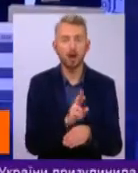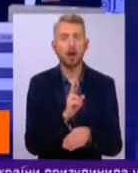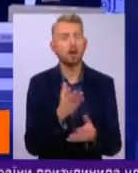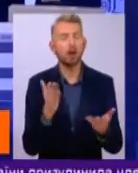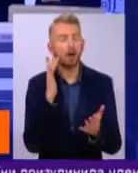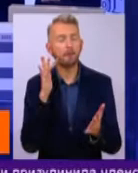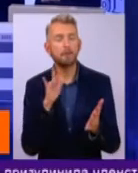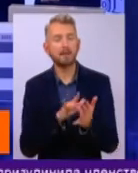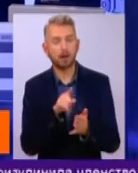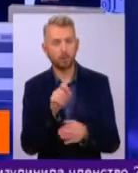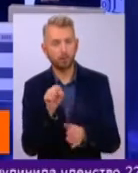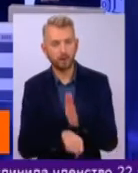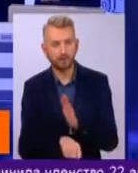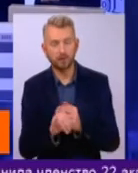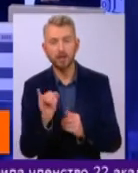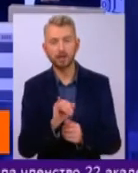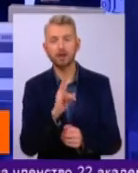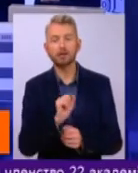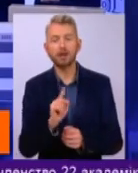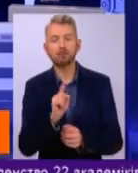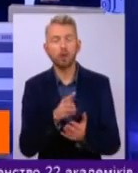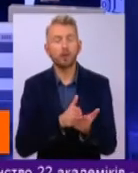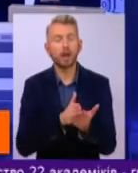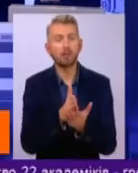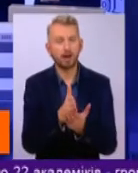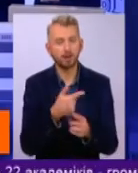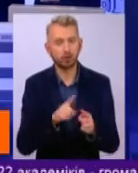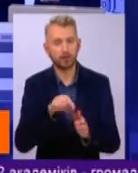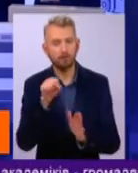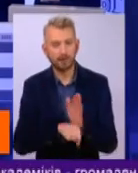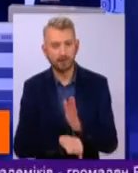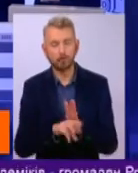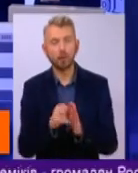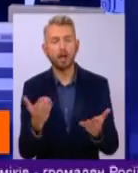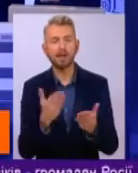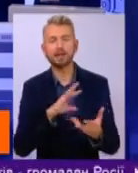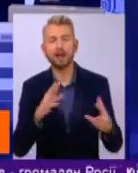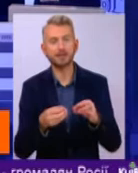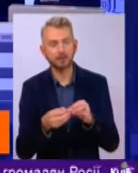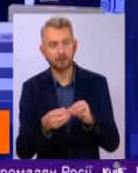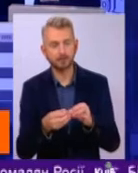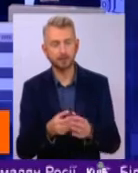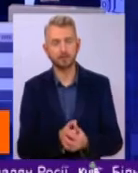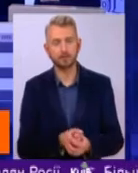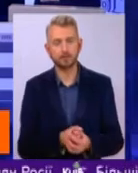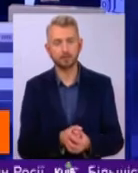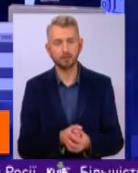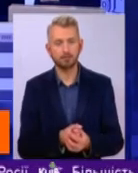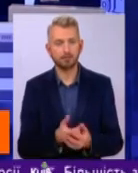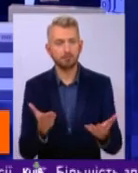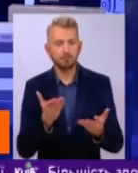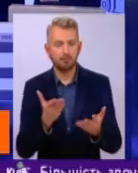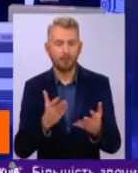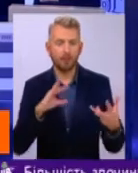мета цього вбивства і на що направлено це вбивство, на які наслідки передбачав